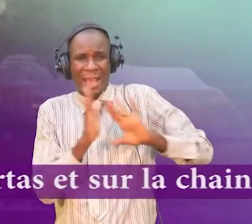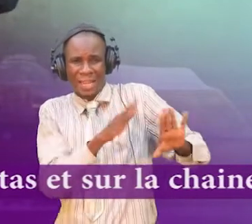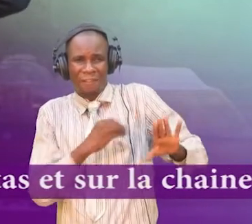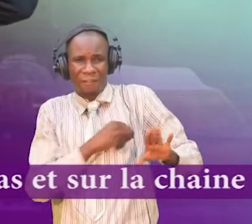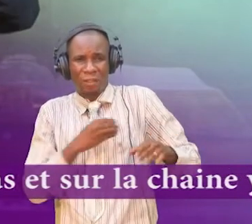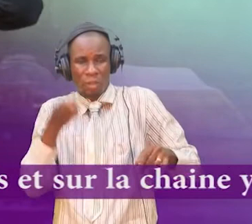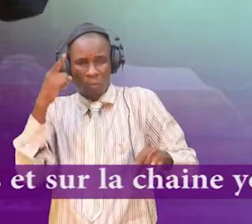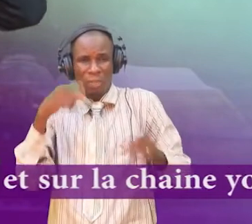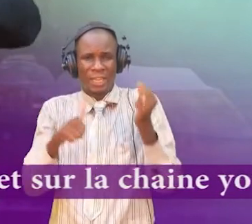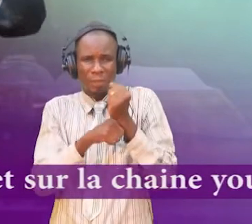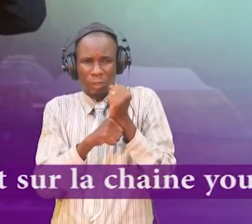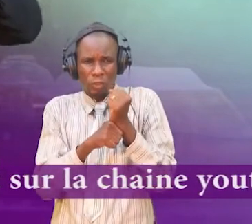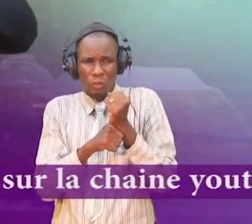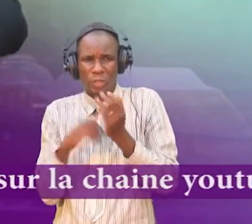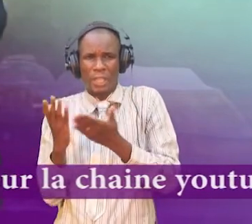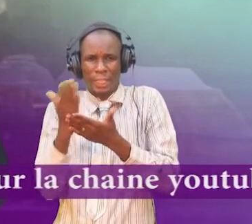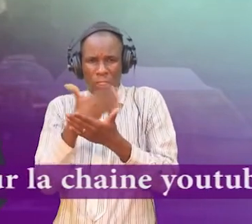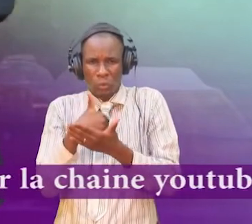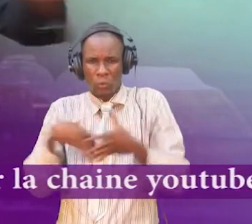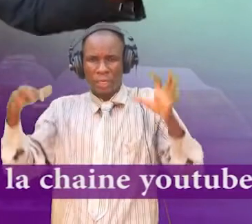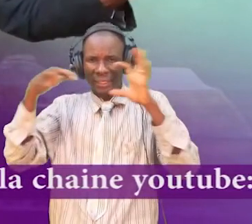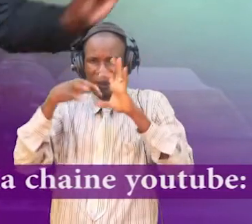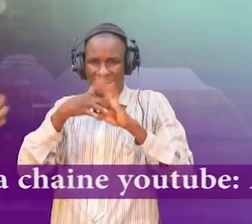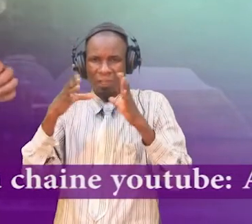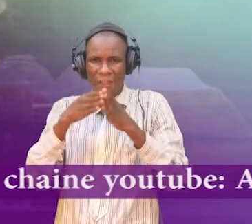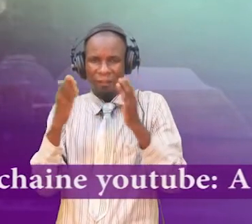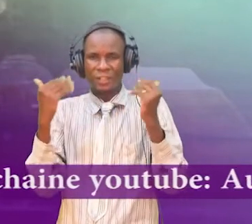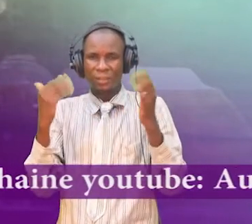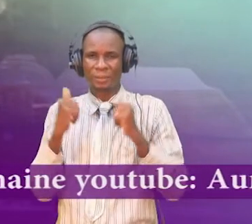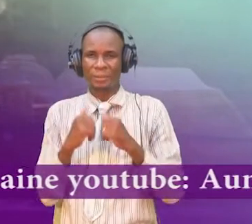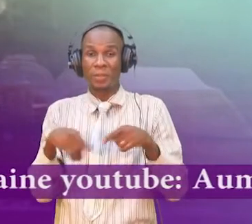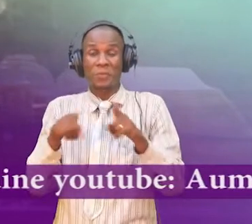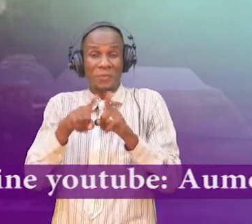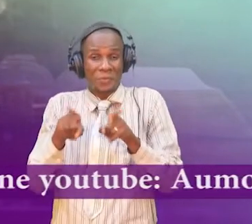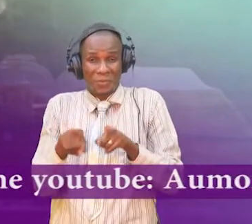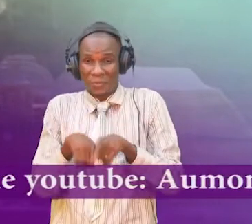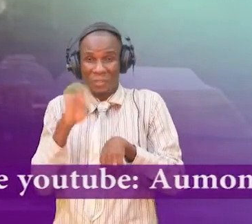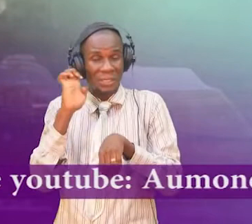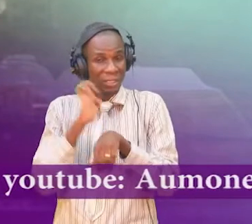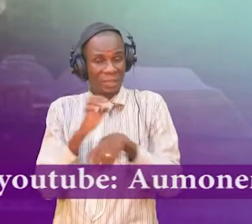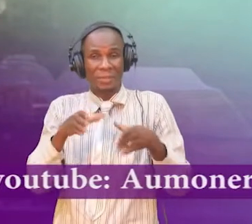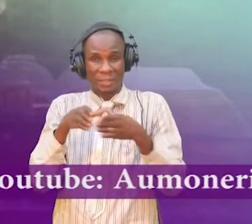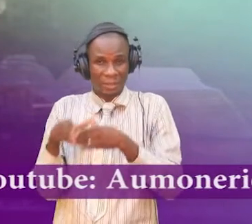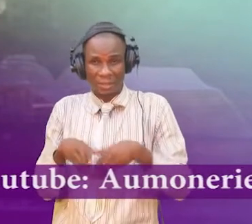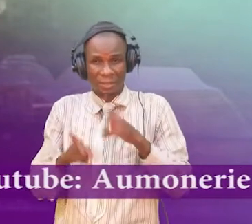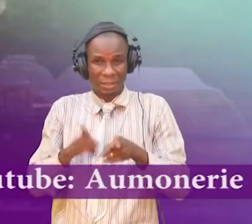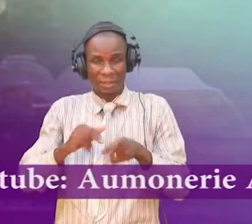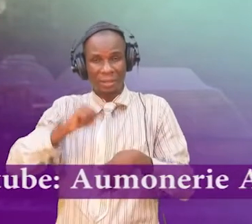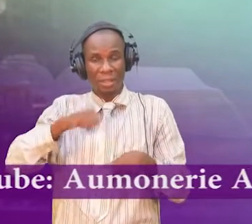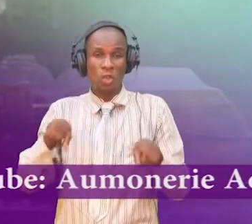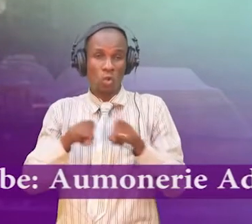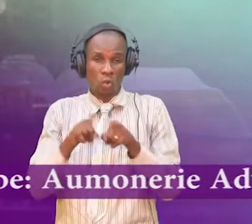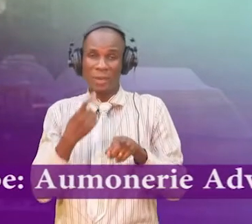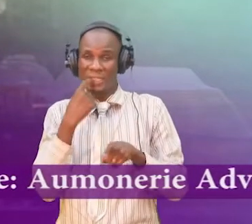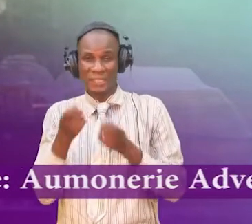nini? Alobi ete akoki kopetola biso na masumu nyonso. Ba moko na pokwa lelo bakoki